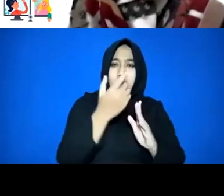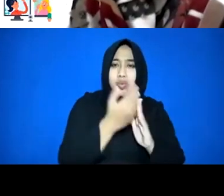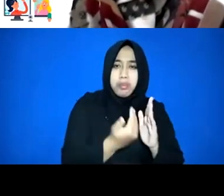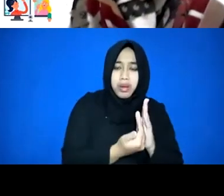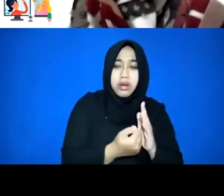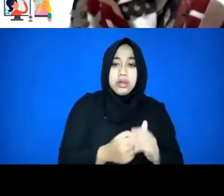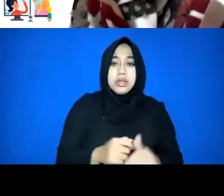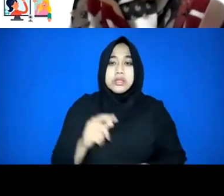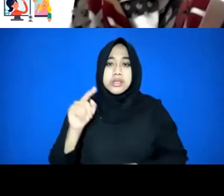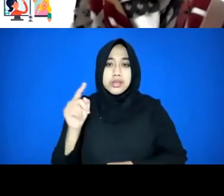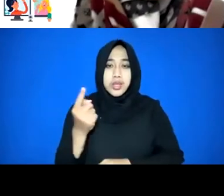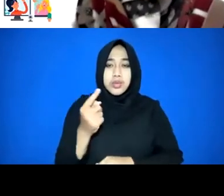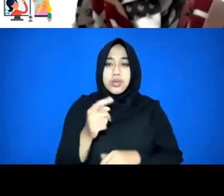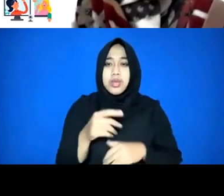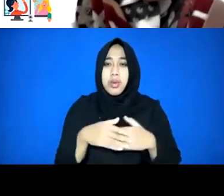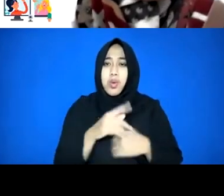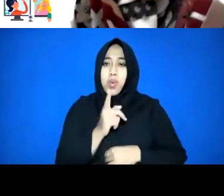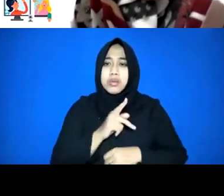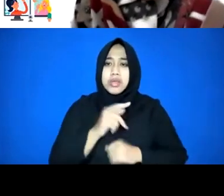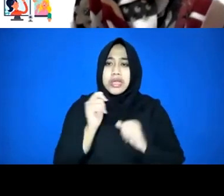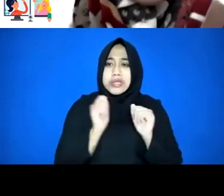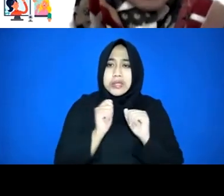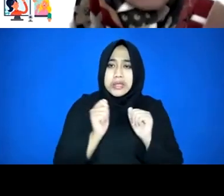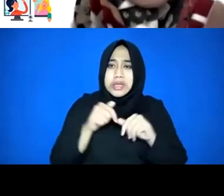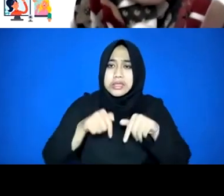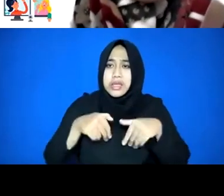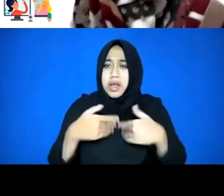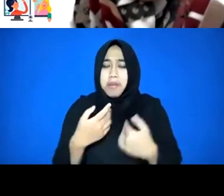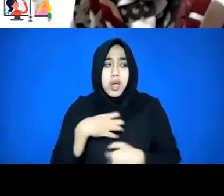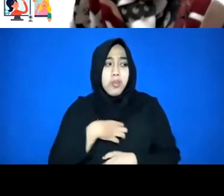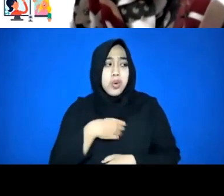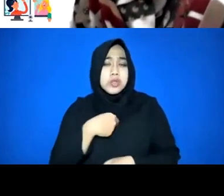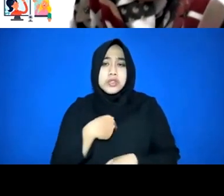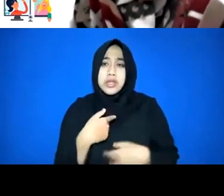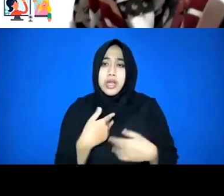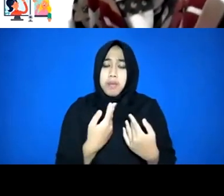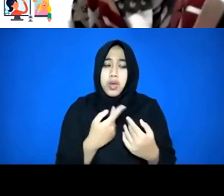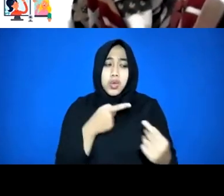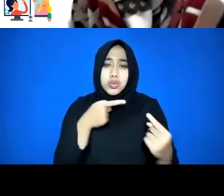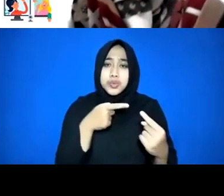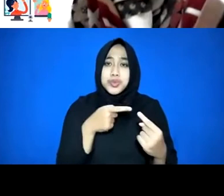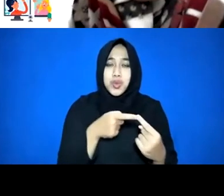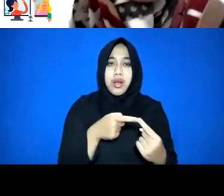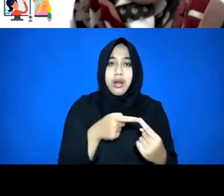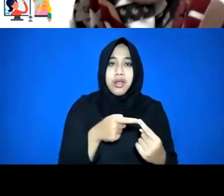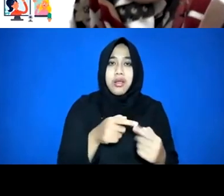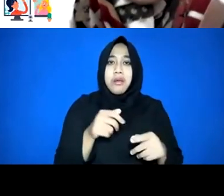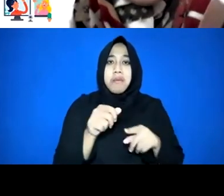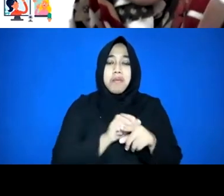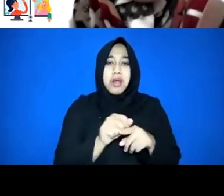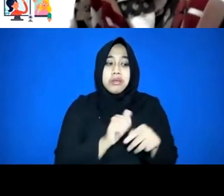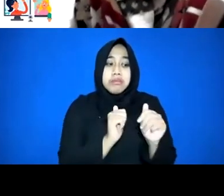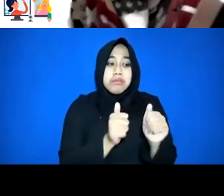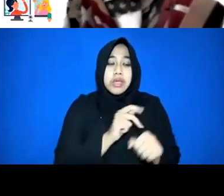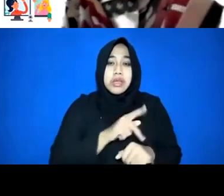jadi satu-satunya yang harus kita kejar saat ini menurut saya sih itu ya, supaya praktik baik kita,